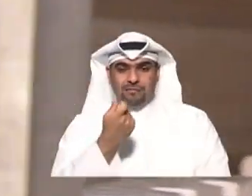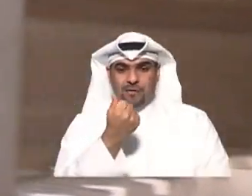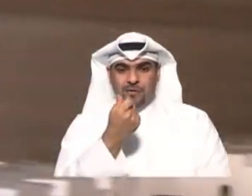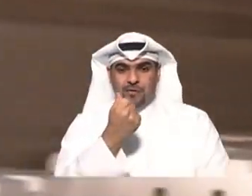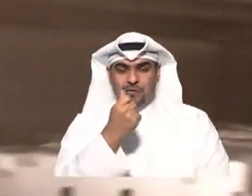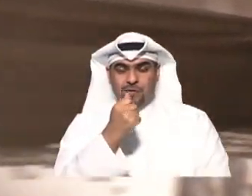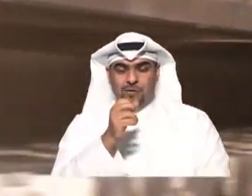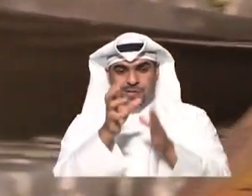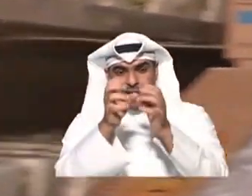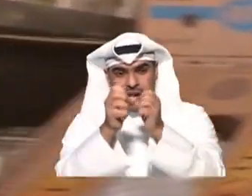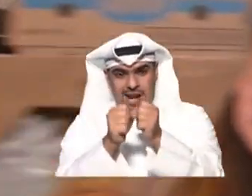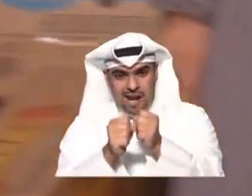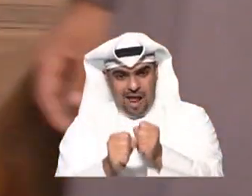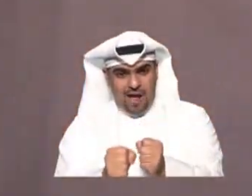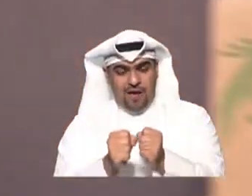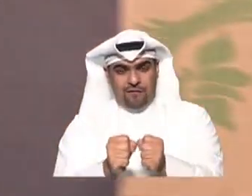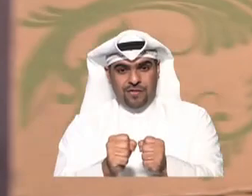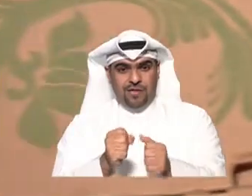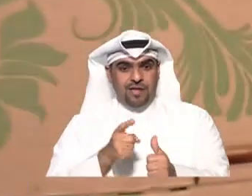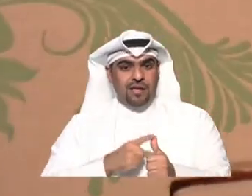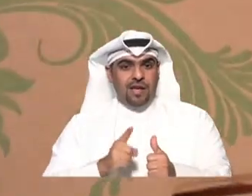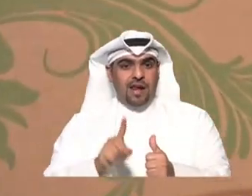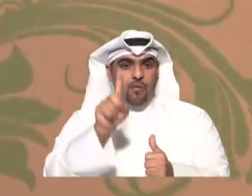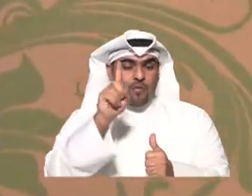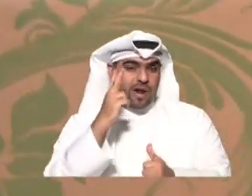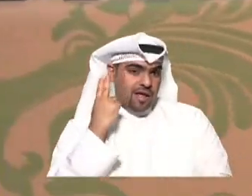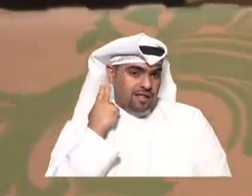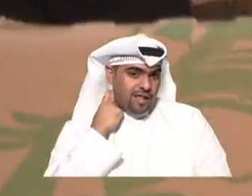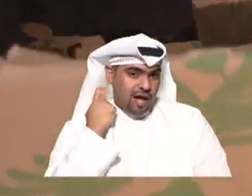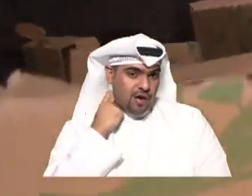بعد إعداد تعهد يتم التوقيع